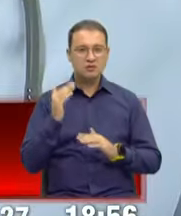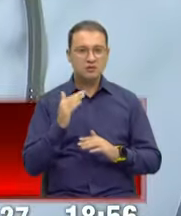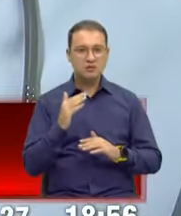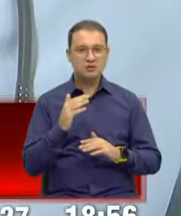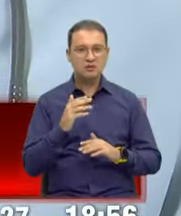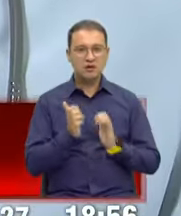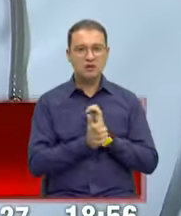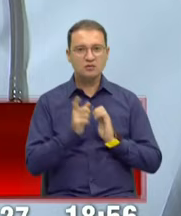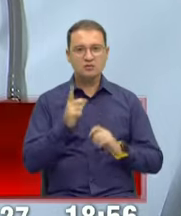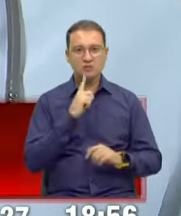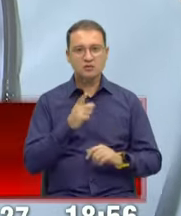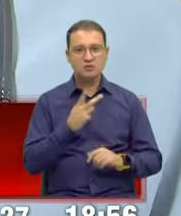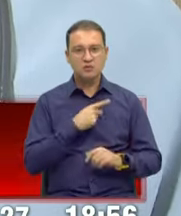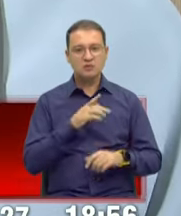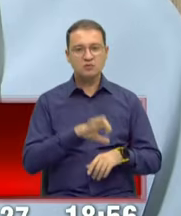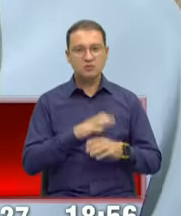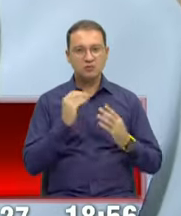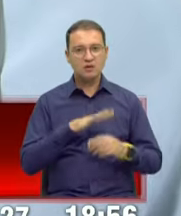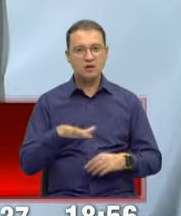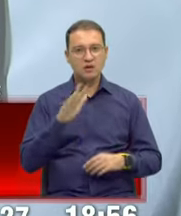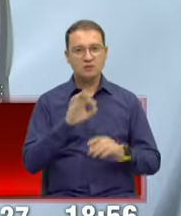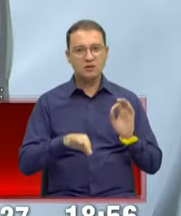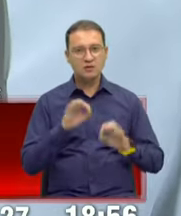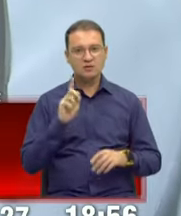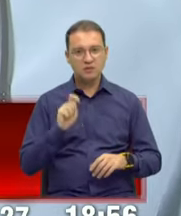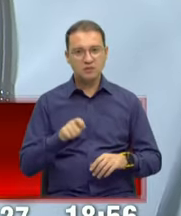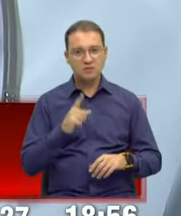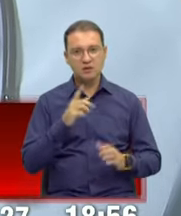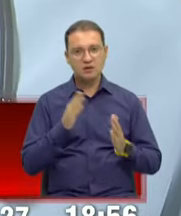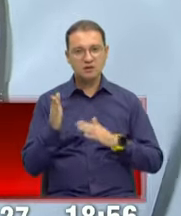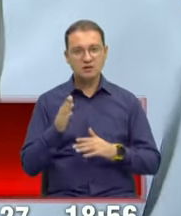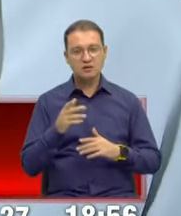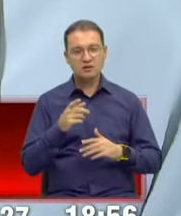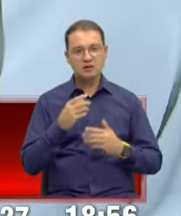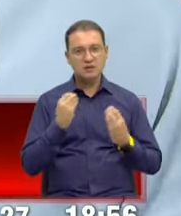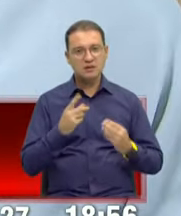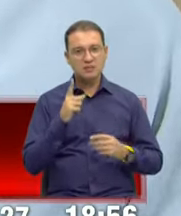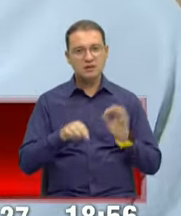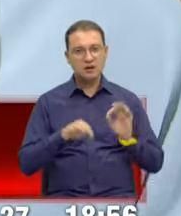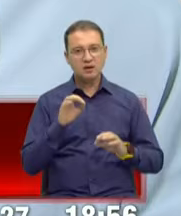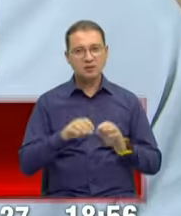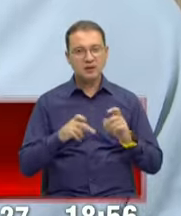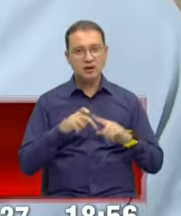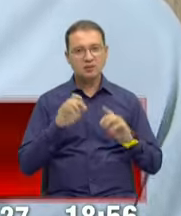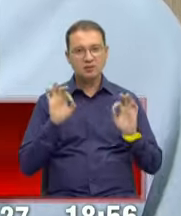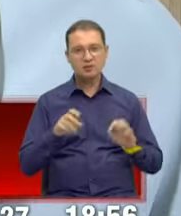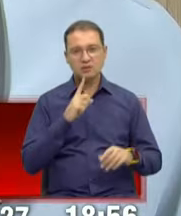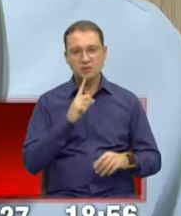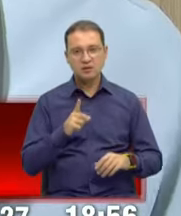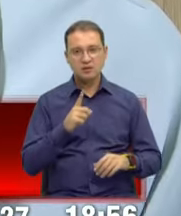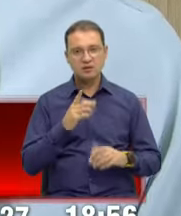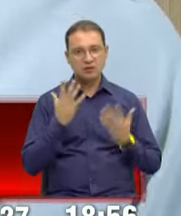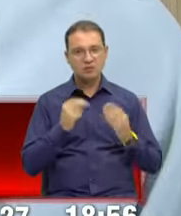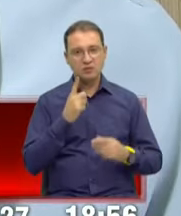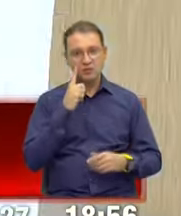Aileye şunu söylemiştik. Biz tıbbi olarak tüm tedavileri yapalım. Bir yandan da ılımlı bir rehabilitasyon uygulamasına başlayalım. Bir ne